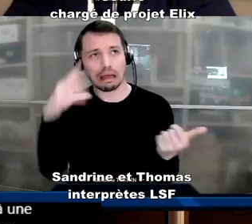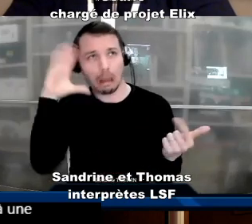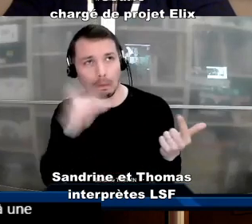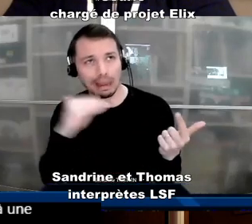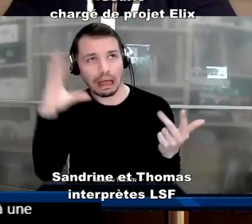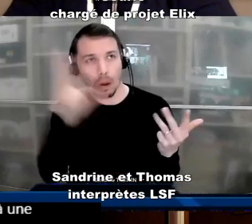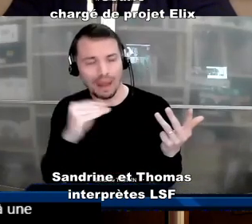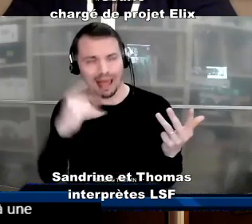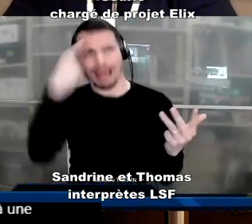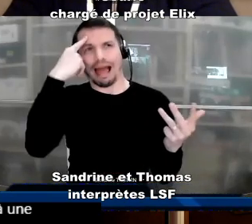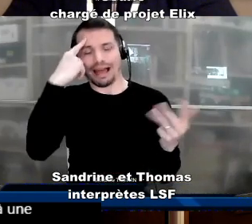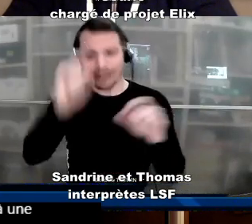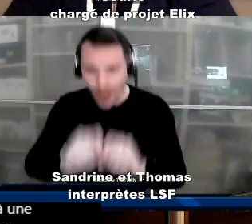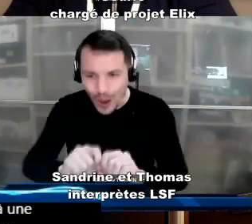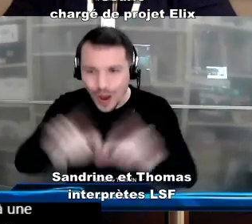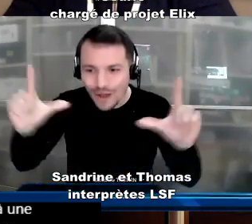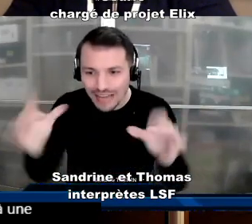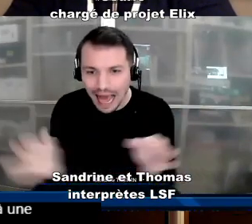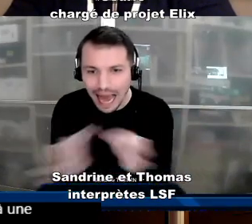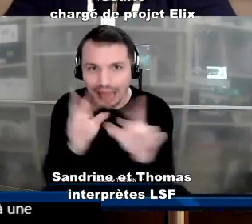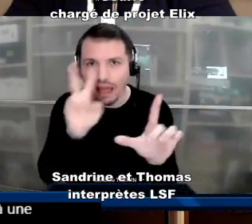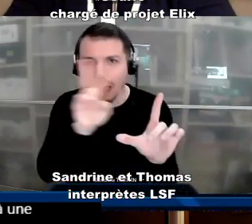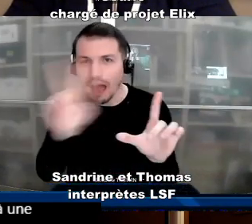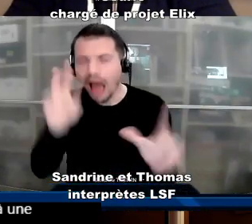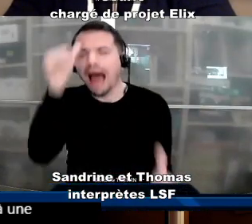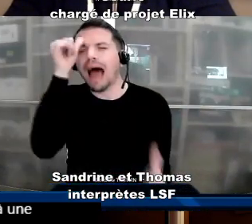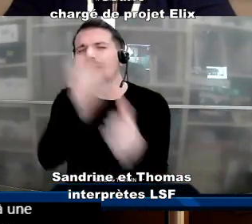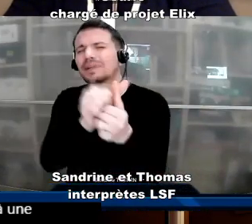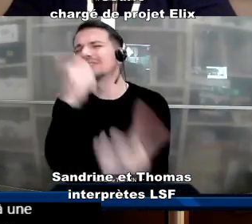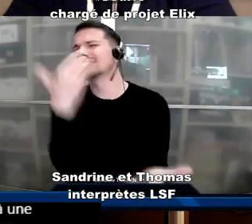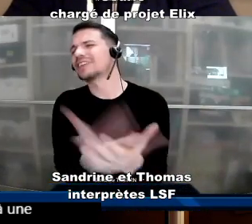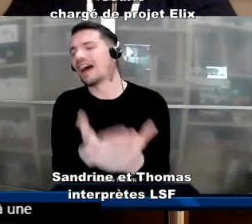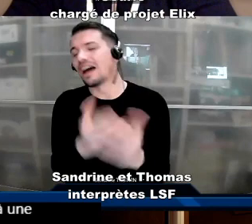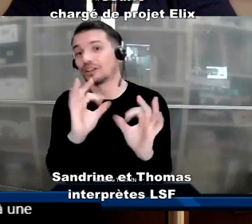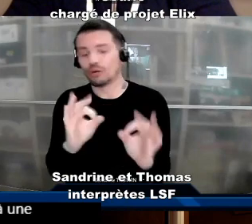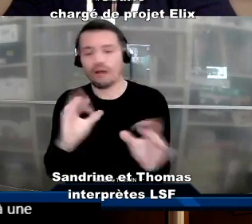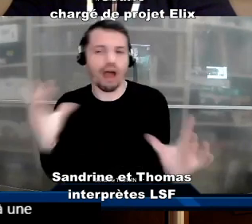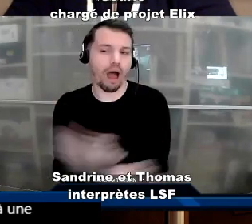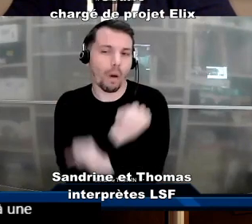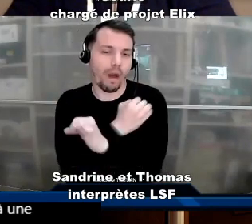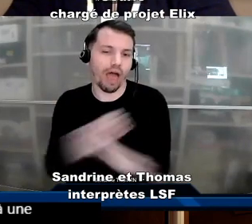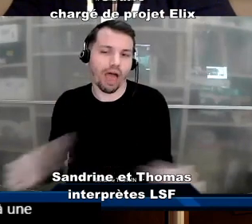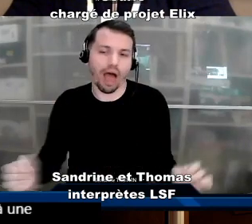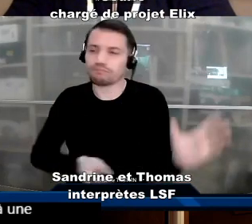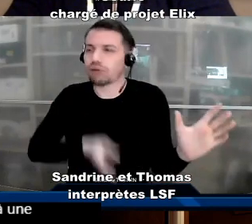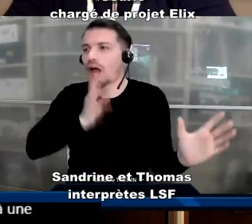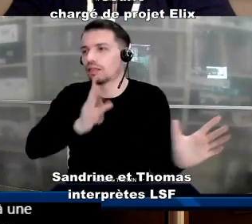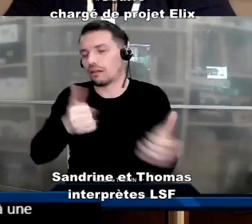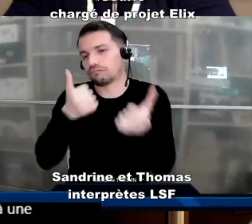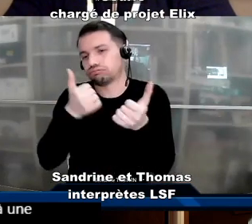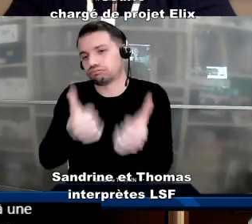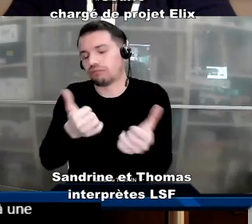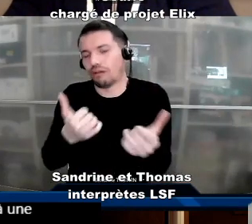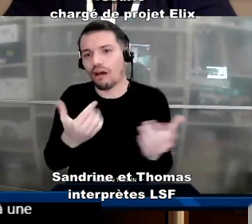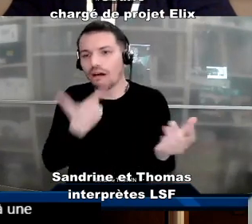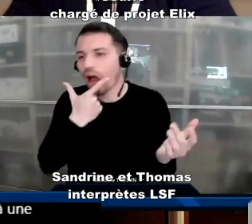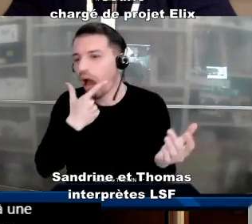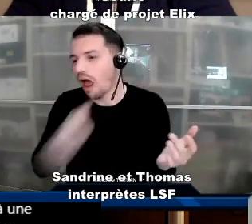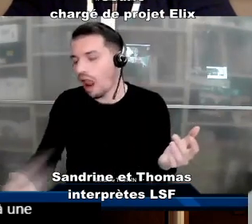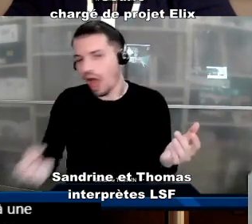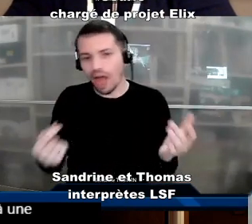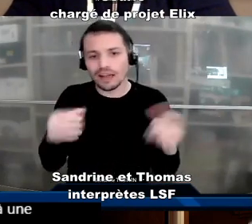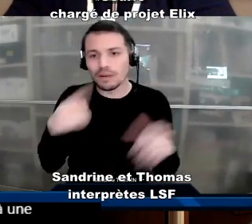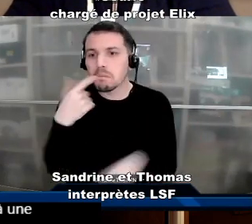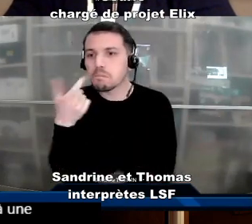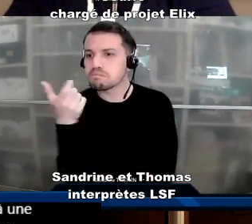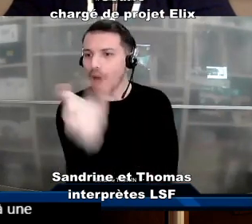ce serait très très très compliqué. Donc c'est vrai que c'est un outil qui est juste fou, c'est hyper pratique, c'est intuitif, on tape un mot,